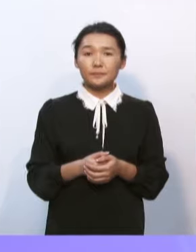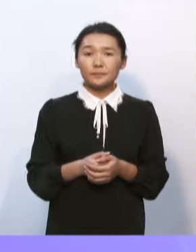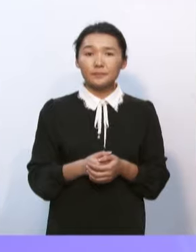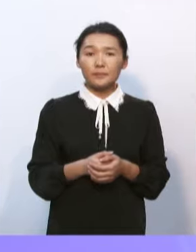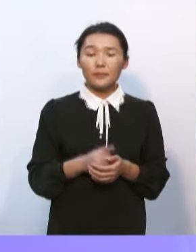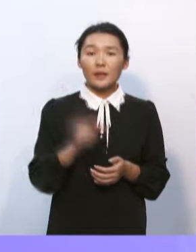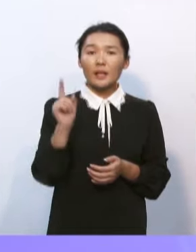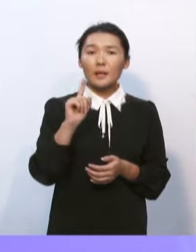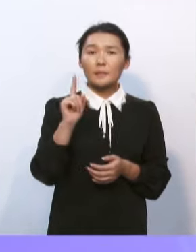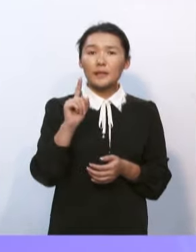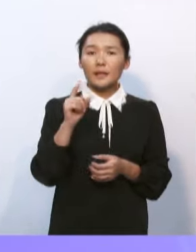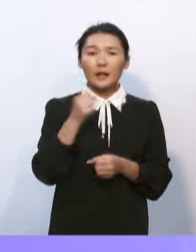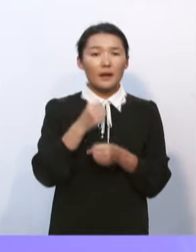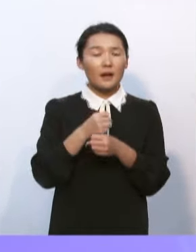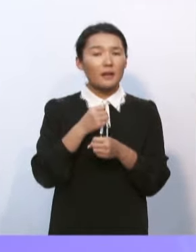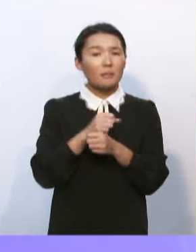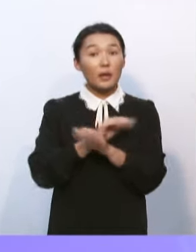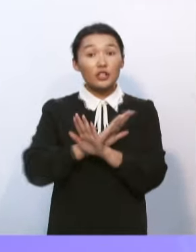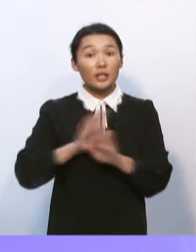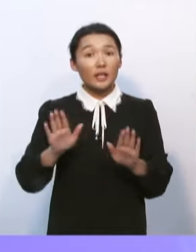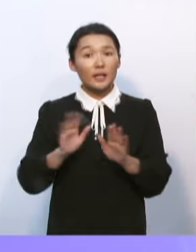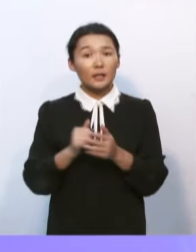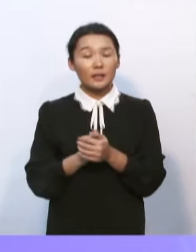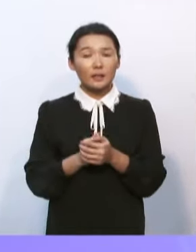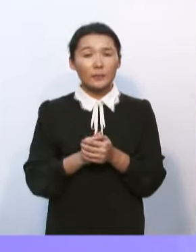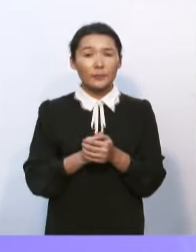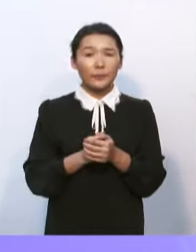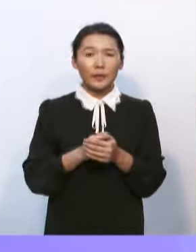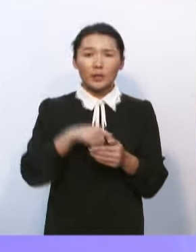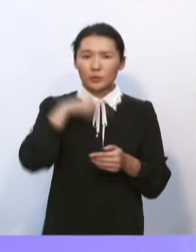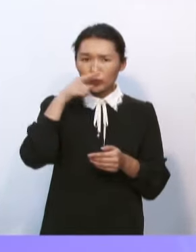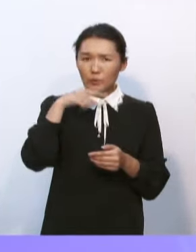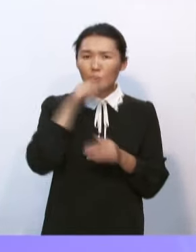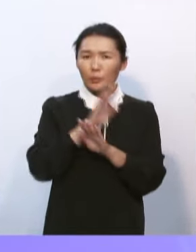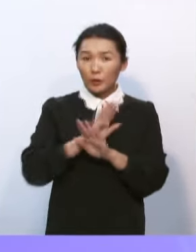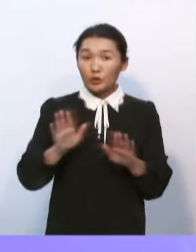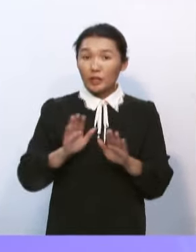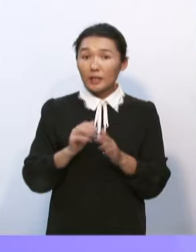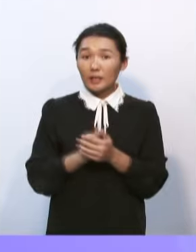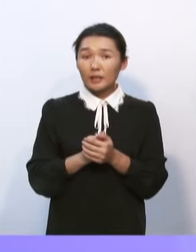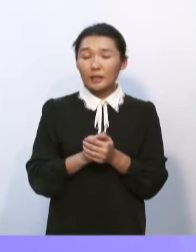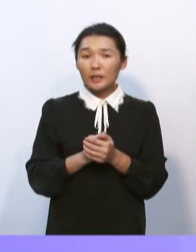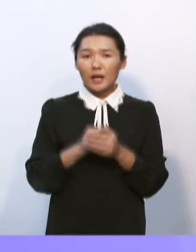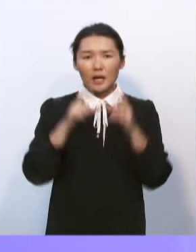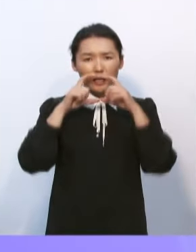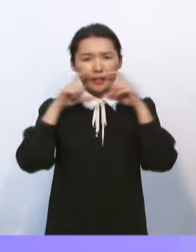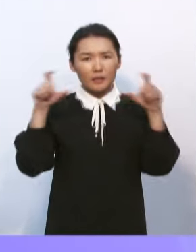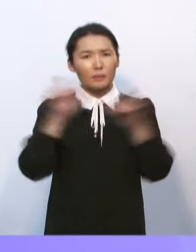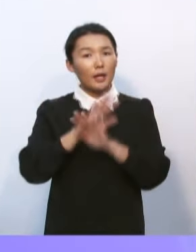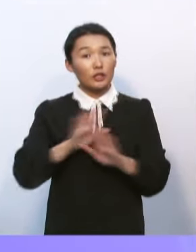Эмне кылбаш керек? Сүйлөбөш керек, кыйкырбаш керек.